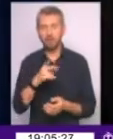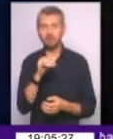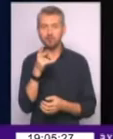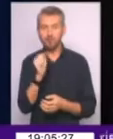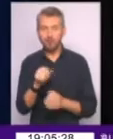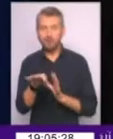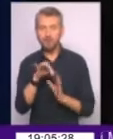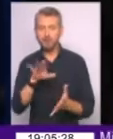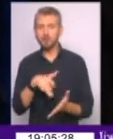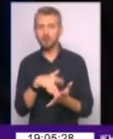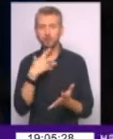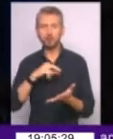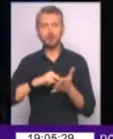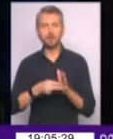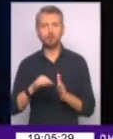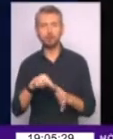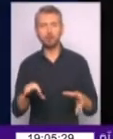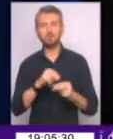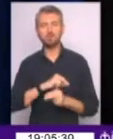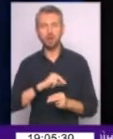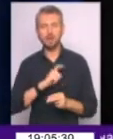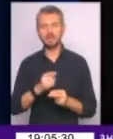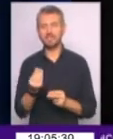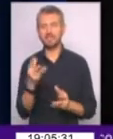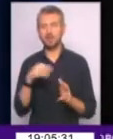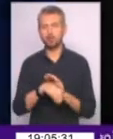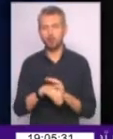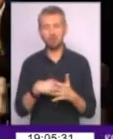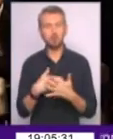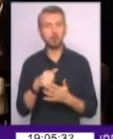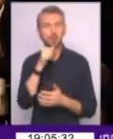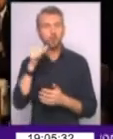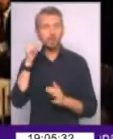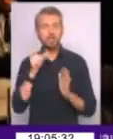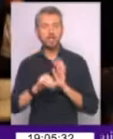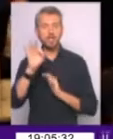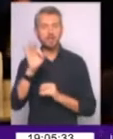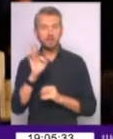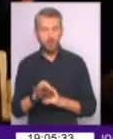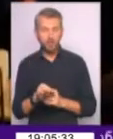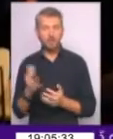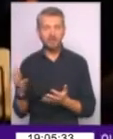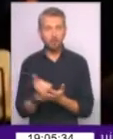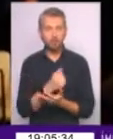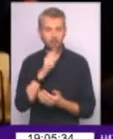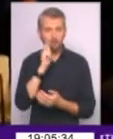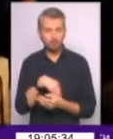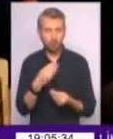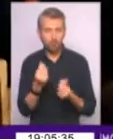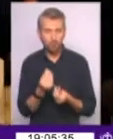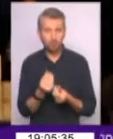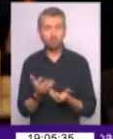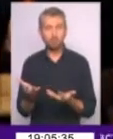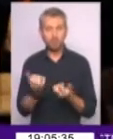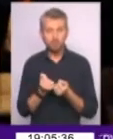визначили місто і свою стратегію щодо співпраці з інвесторами. Приміром, торік 60% залучених Україну коштів прийшли